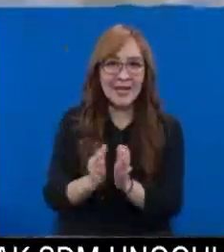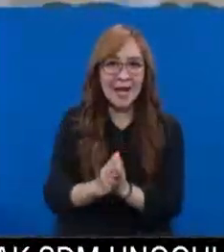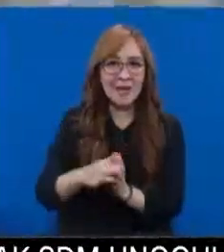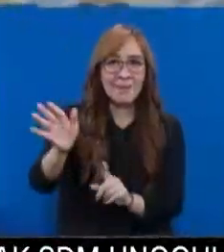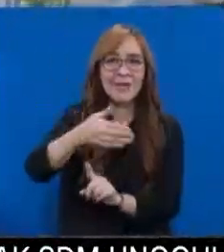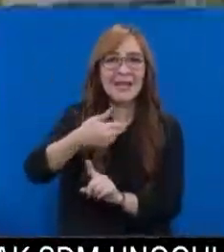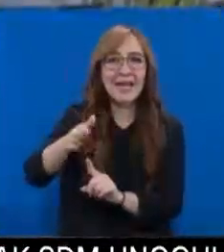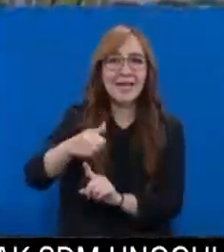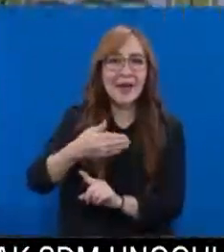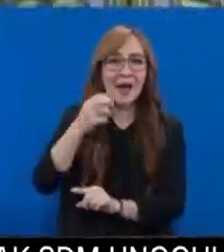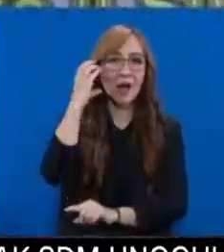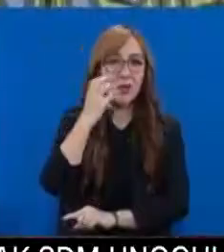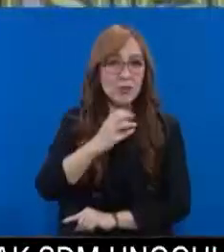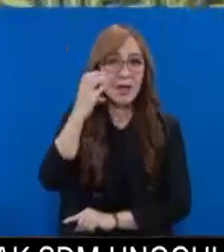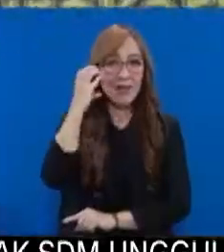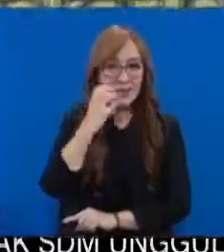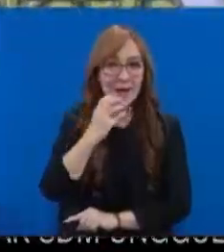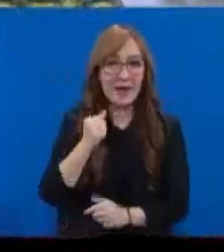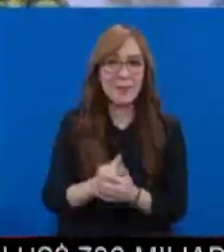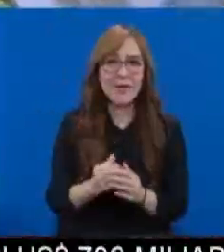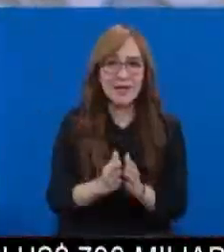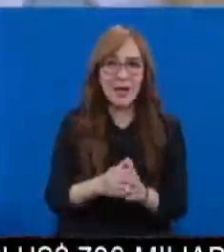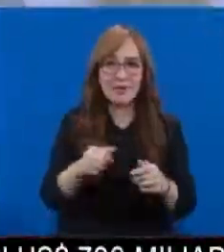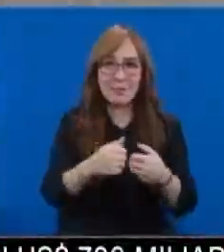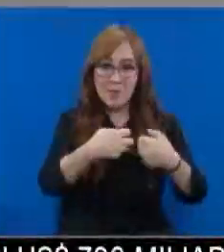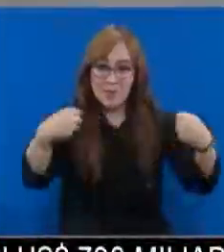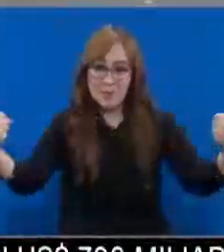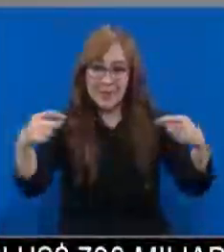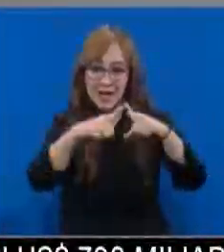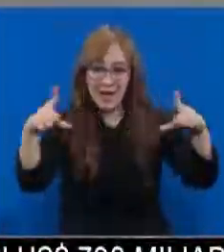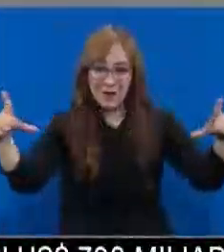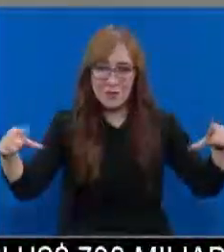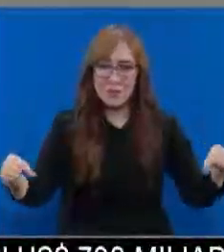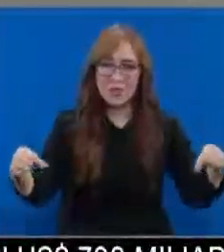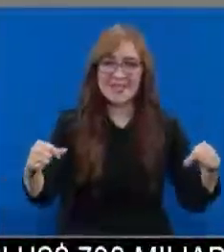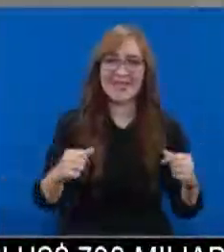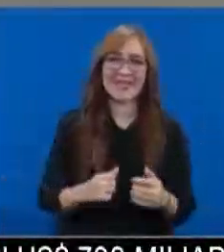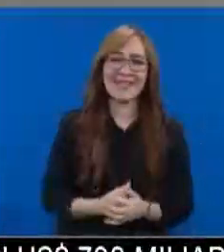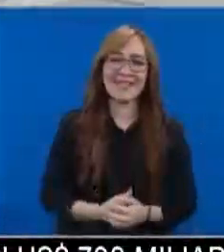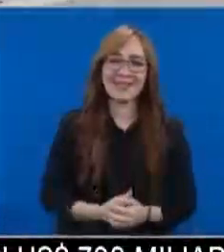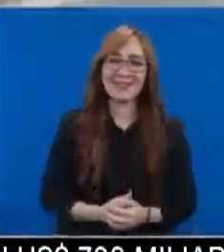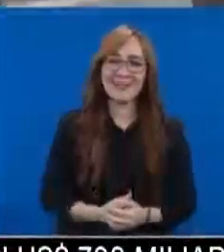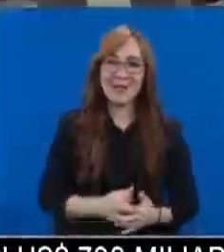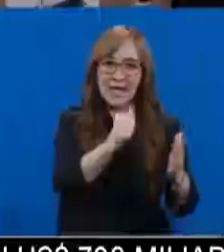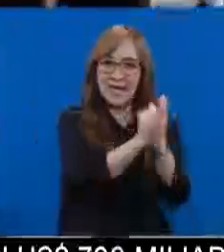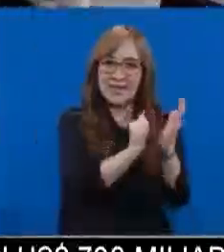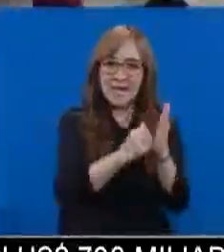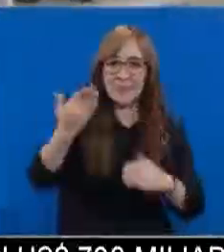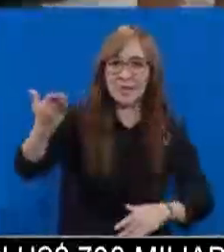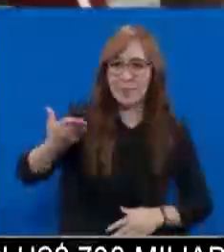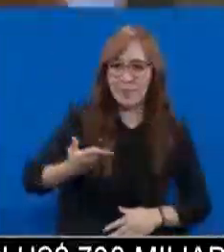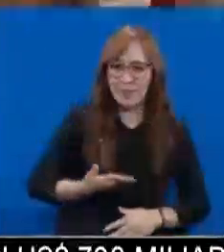itu mereka juga membentangkan poster yang bergambar kedua kepala negara sementara kegiatan rangkaian penyambutan kedua presiden